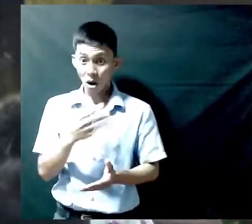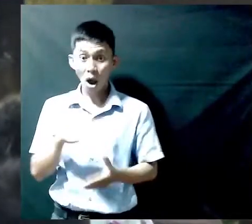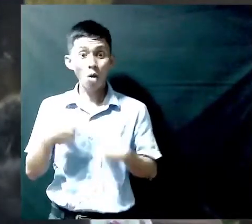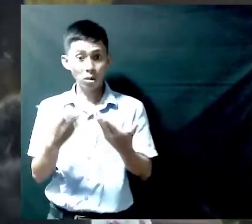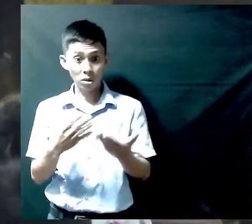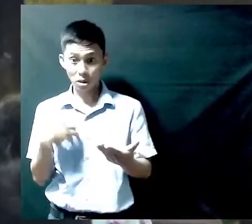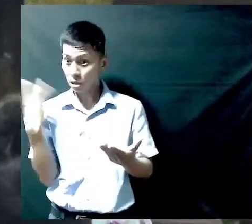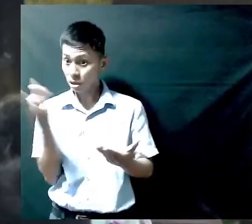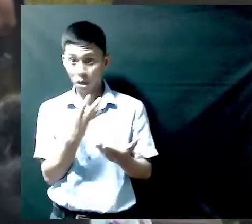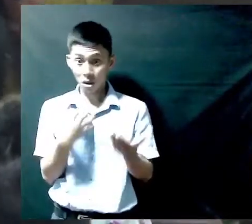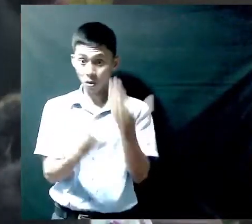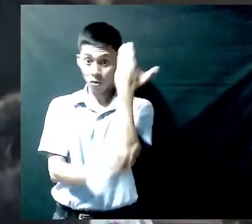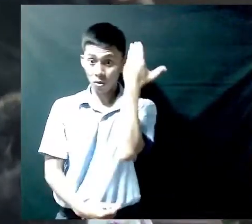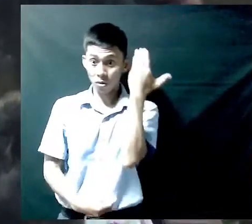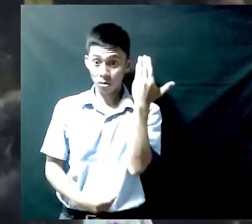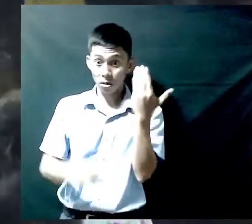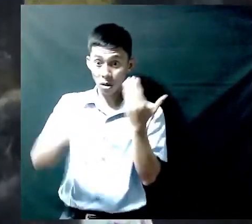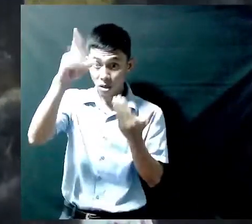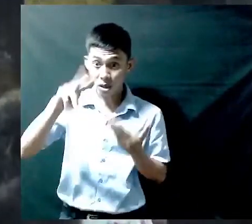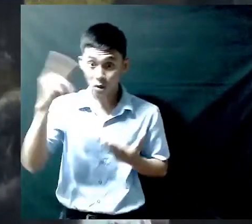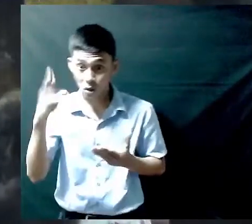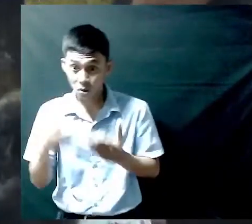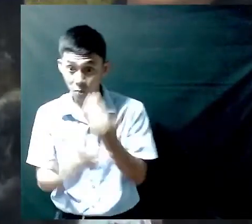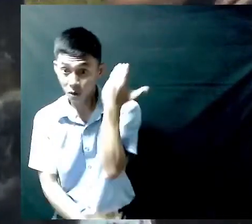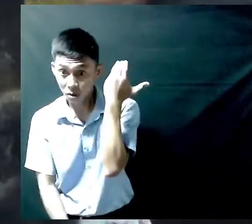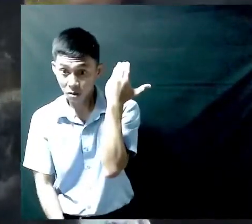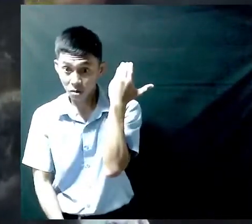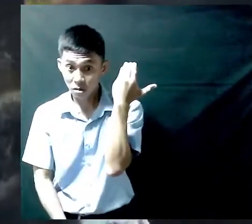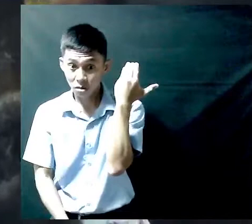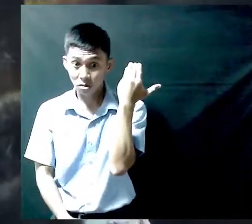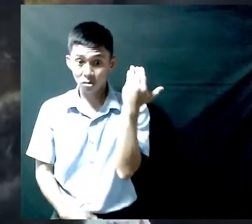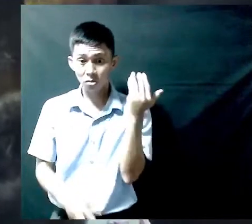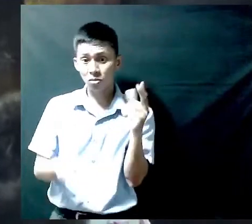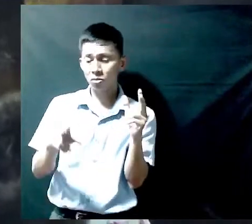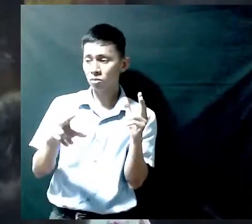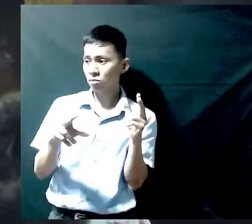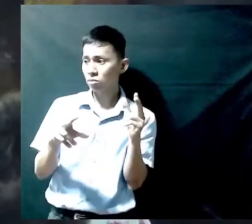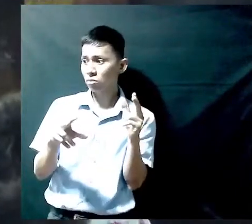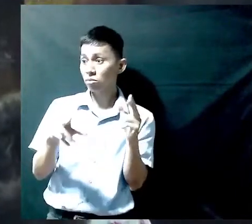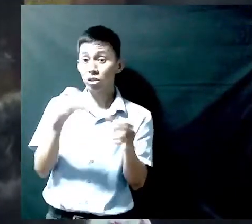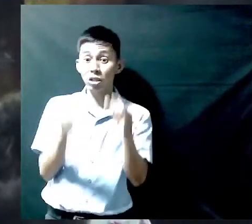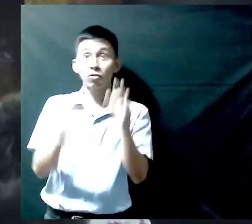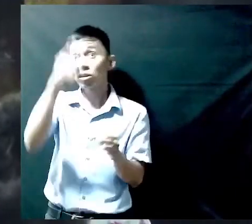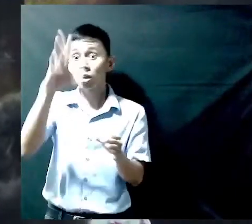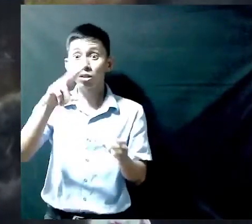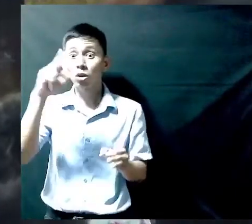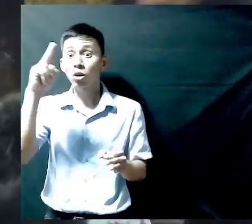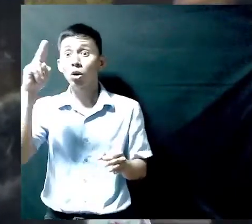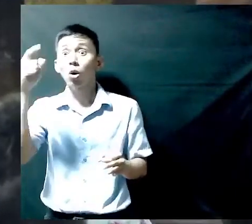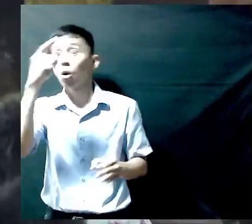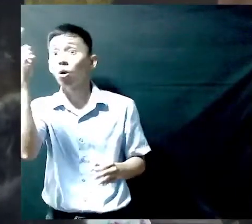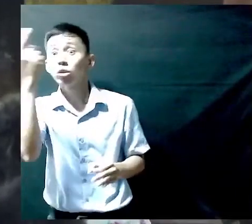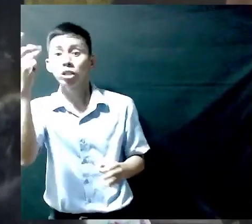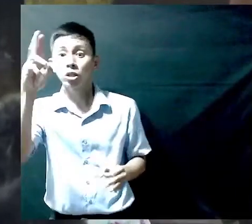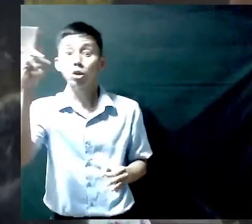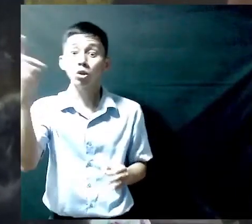Kung sasabihin lang ni Lord, ang gagamitin ko lang, mayayaman, hindi ho tayo pwede ron. Meron bang mayaman sa atin? Maliban kay Pastor?